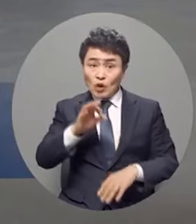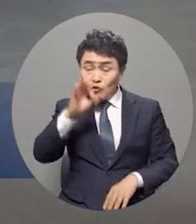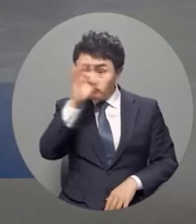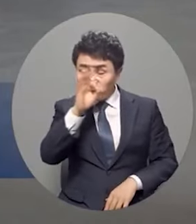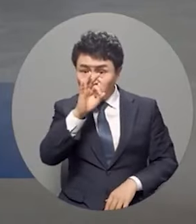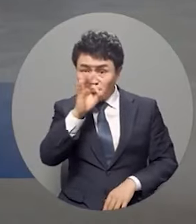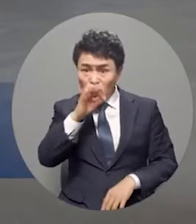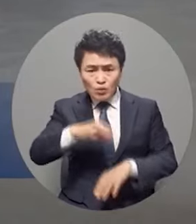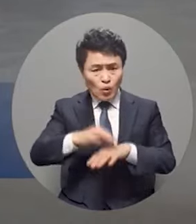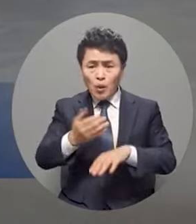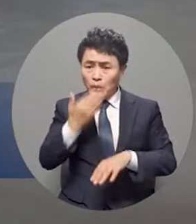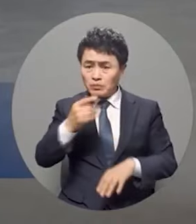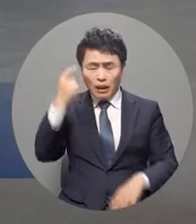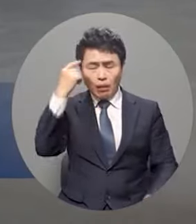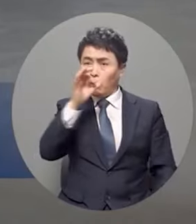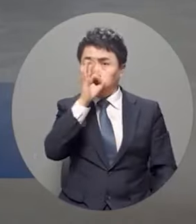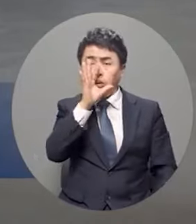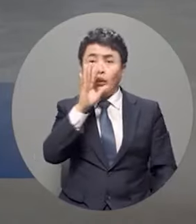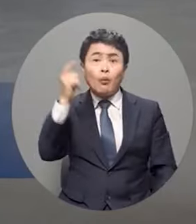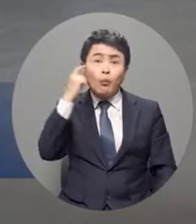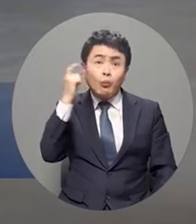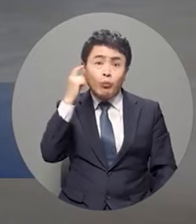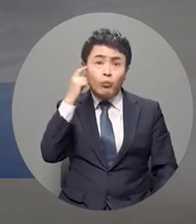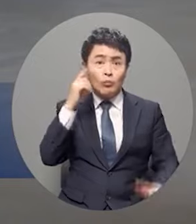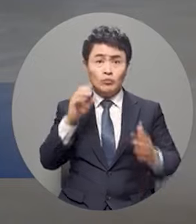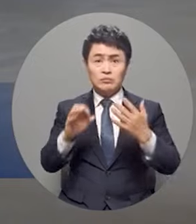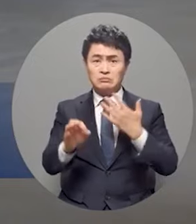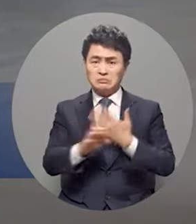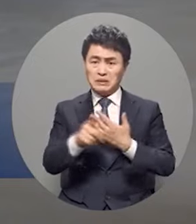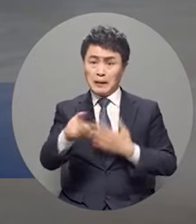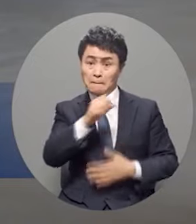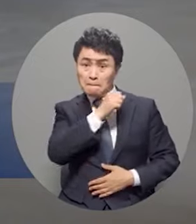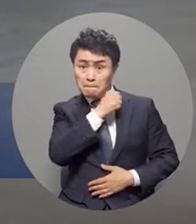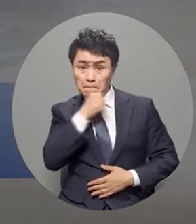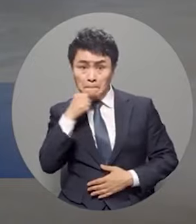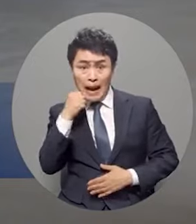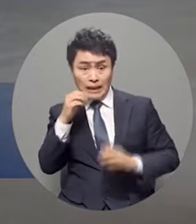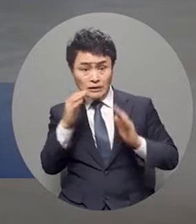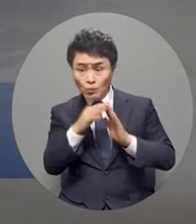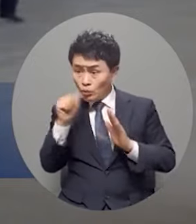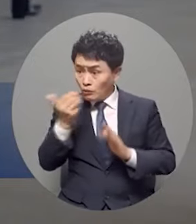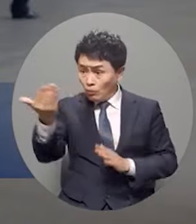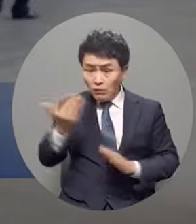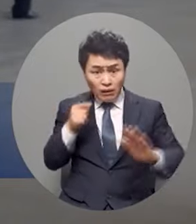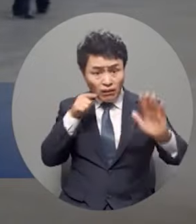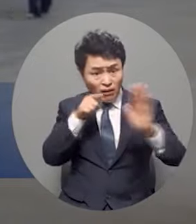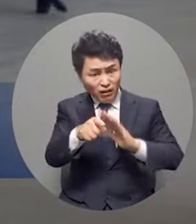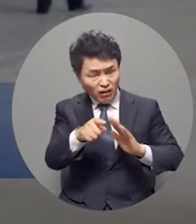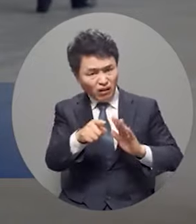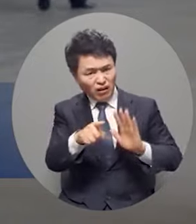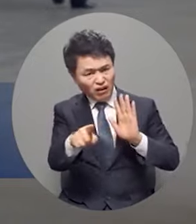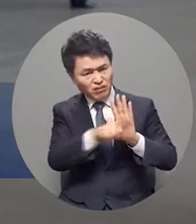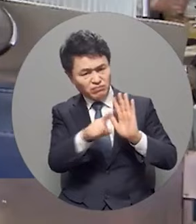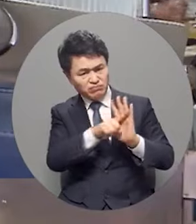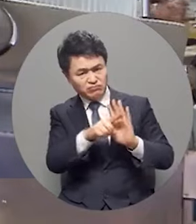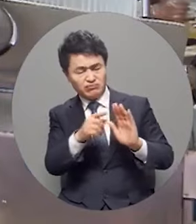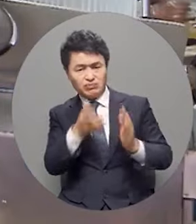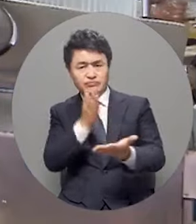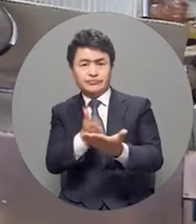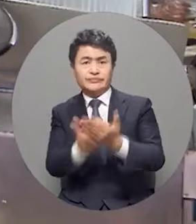사실은 들지가 않아요. 왜냐하면 그런 맛집이라고 소개받아서 간 곳마저도 그런 부정적인 뉴스가 나오기